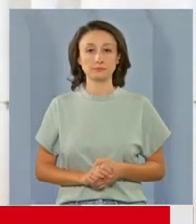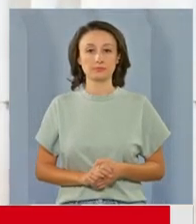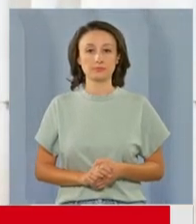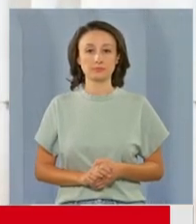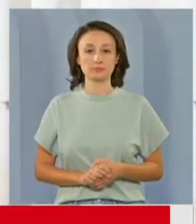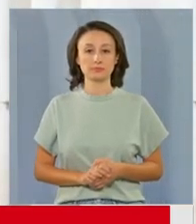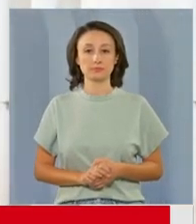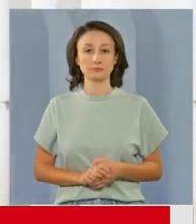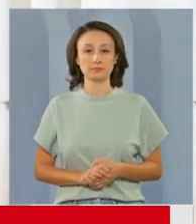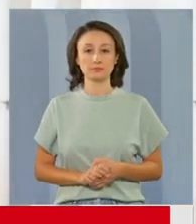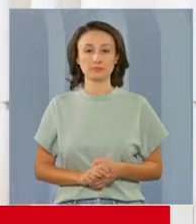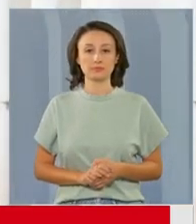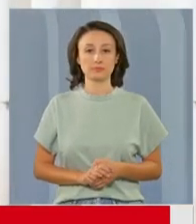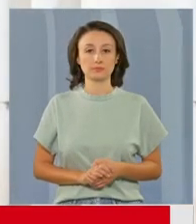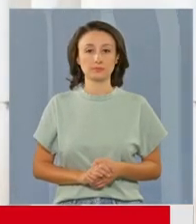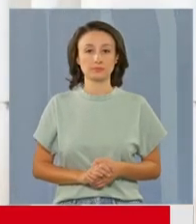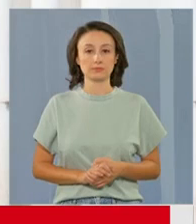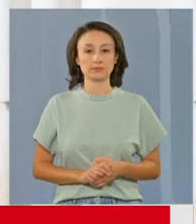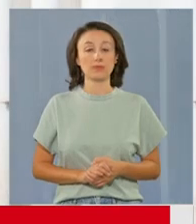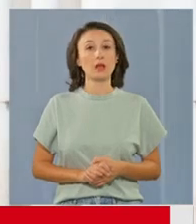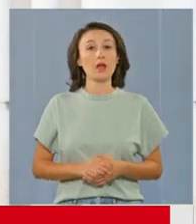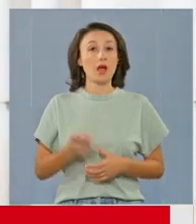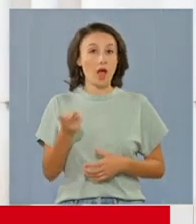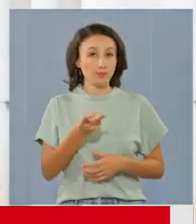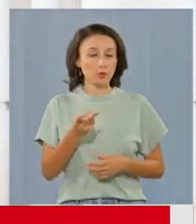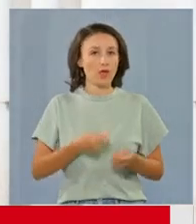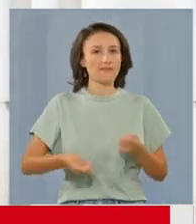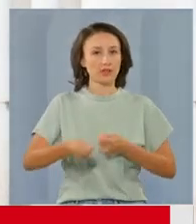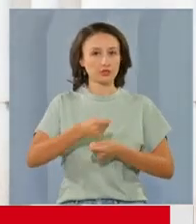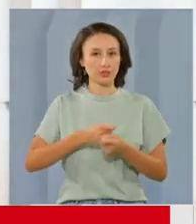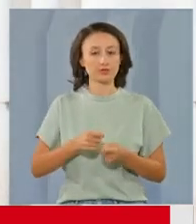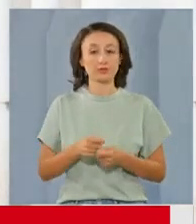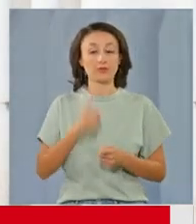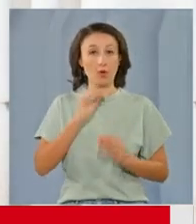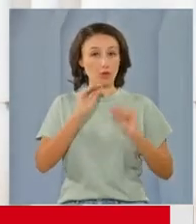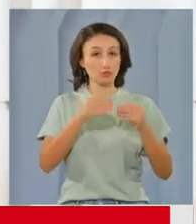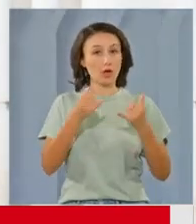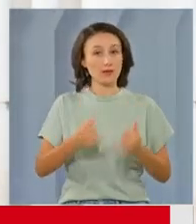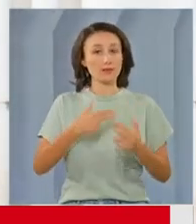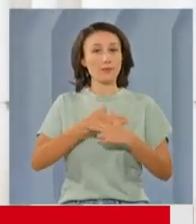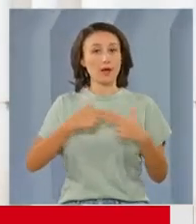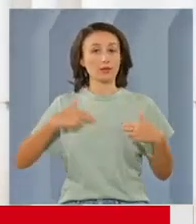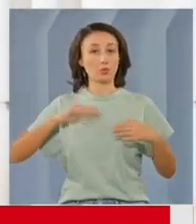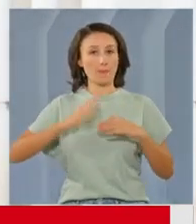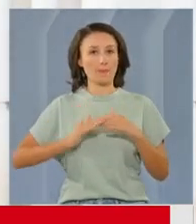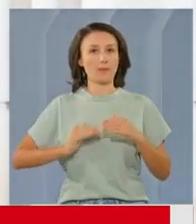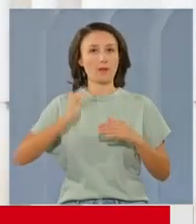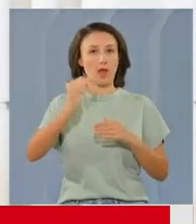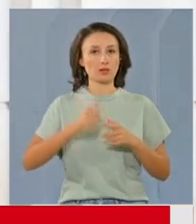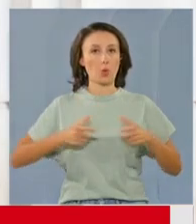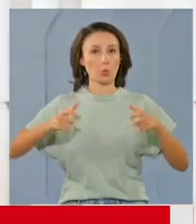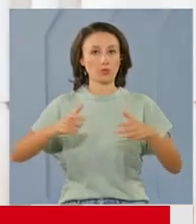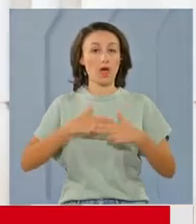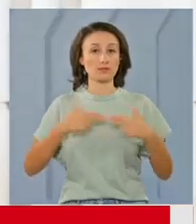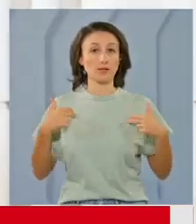Bună dimineața, Luiza, bun găsit, doamnelor și domnilor. Ionuț Doldurea și asociatul acestuia Cosmin Stângă vor ajunge la parchetul de pe lângă Înalta Curte de Casație